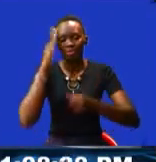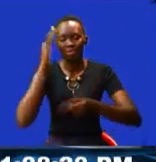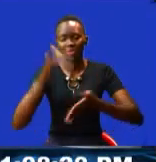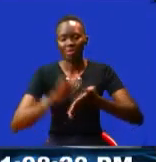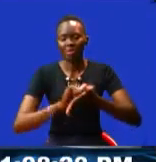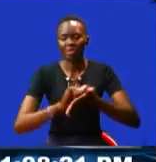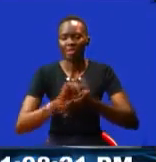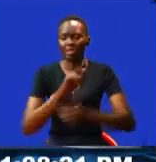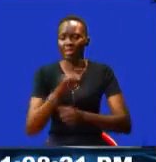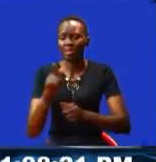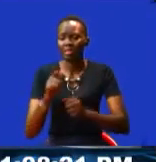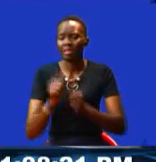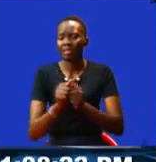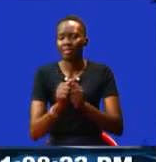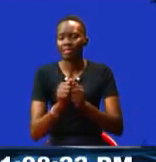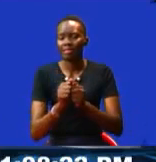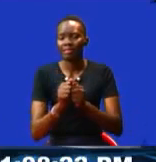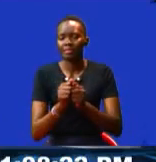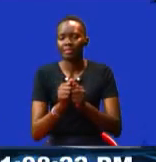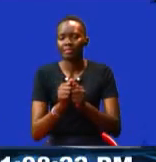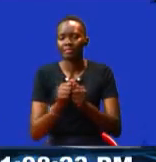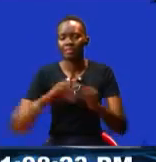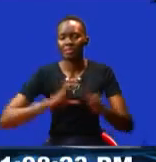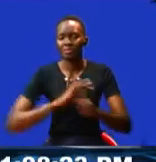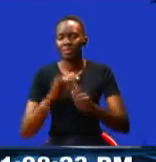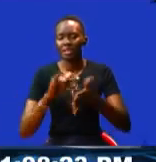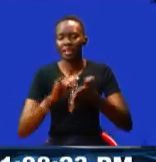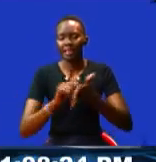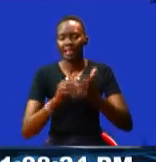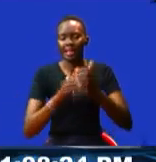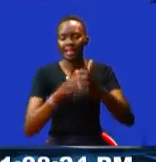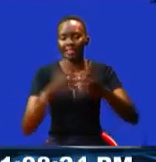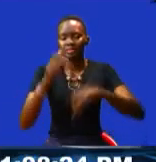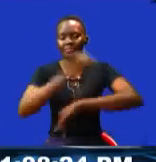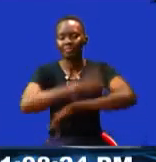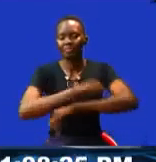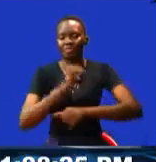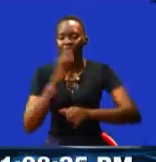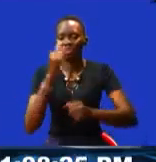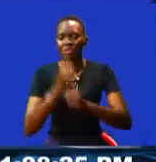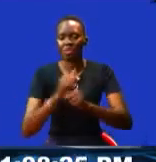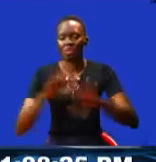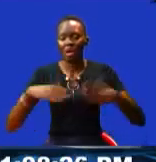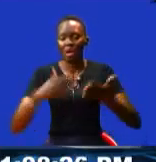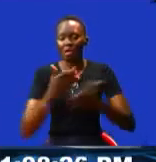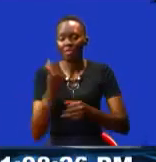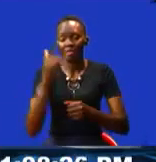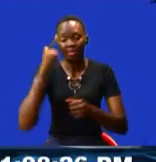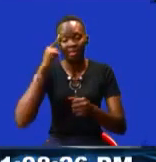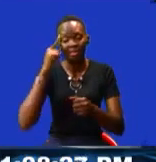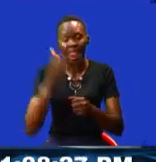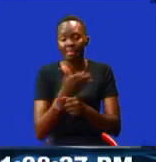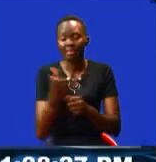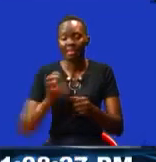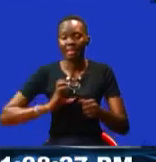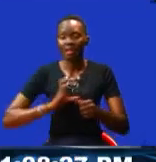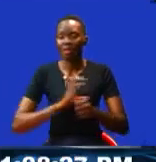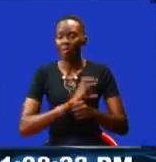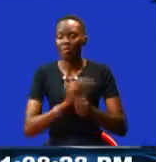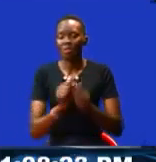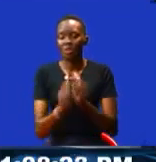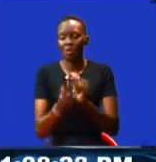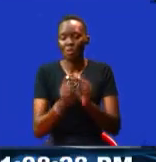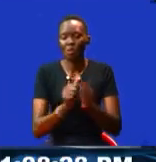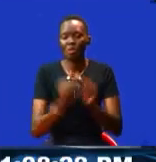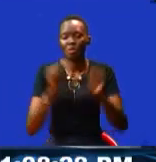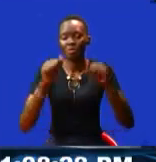kwamba kuna kamati ambayo inashughulikia JSS kwa shule. Si ati inafanywa tu vile vile wanafikiria. Kuna kamati ambayo inaitwa